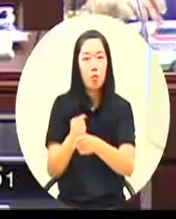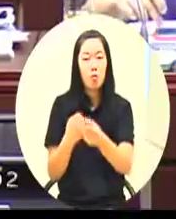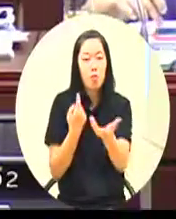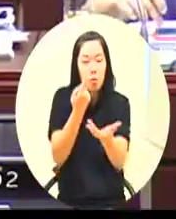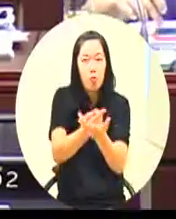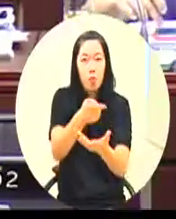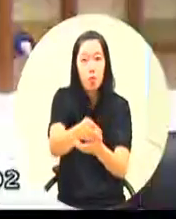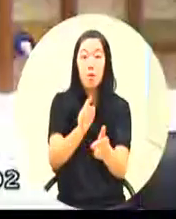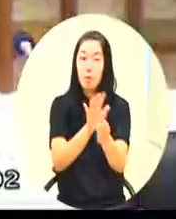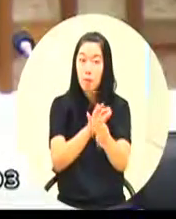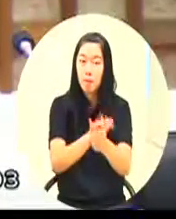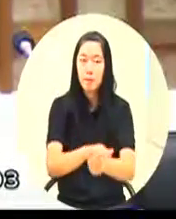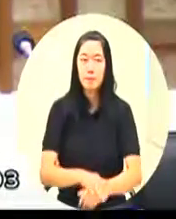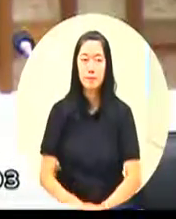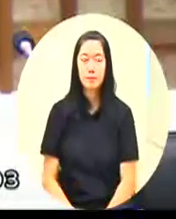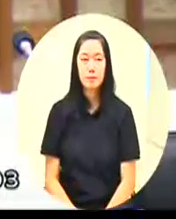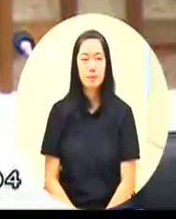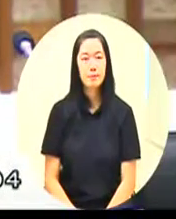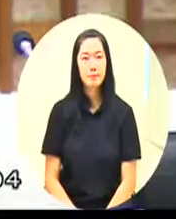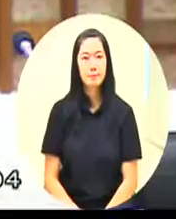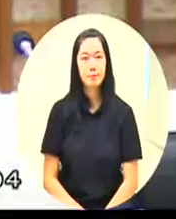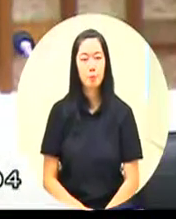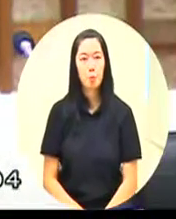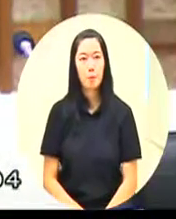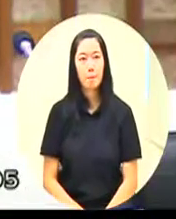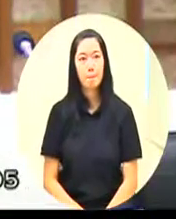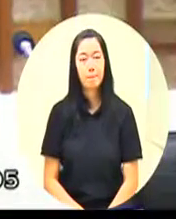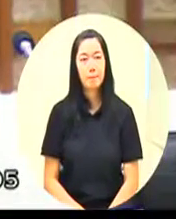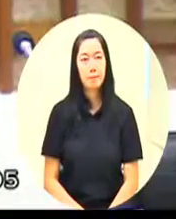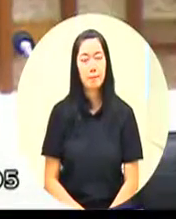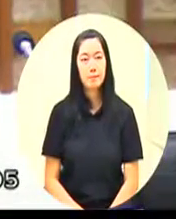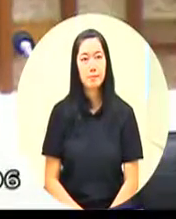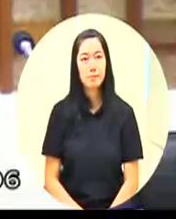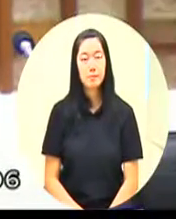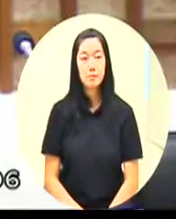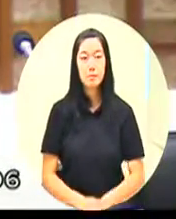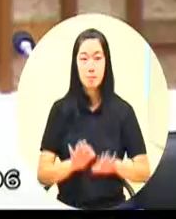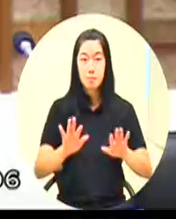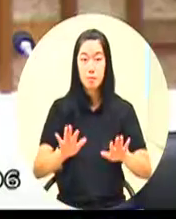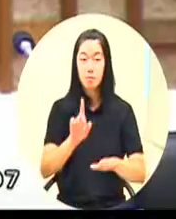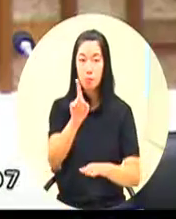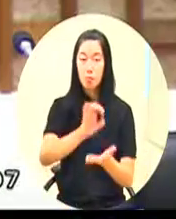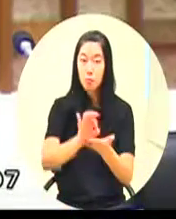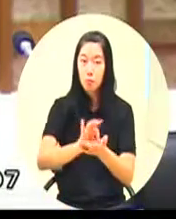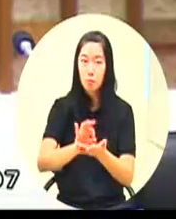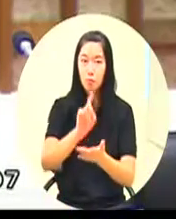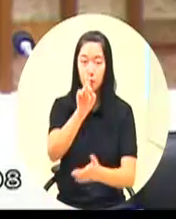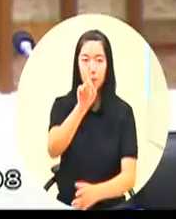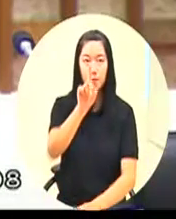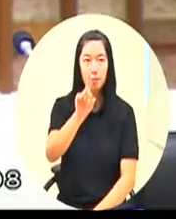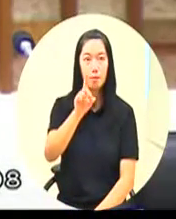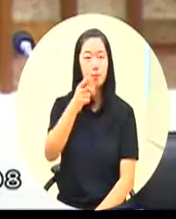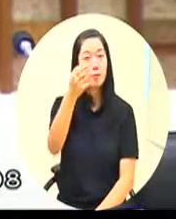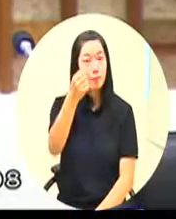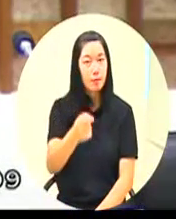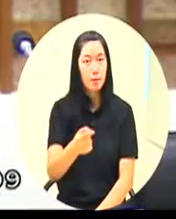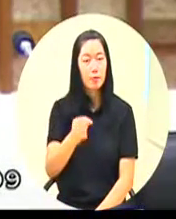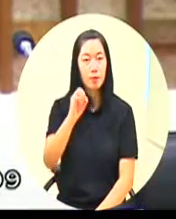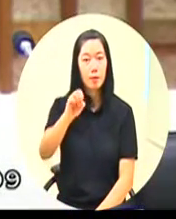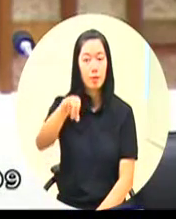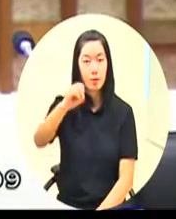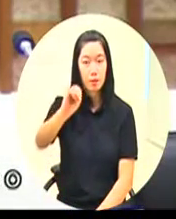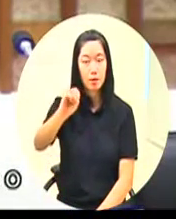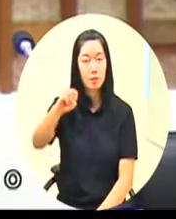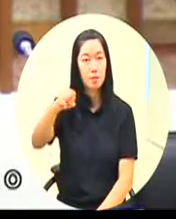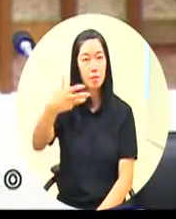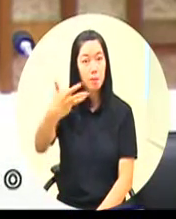就是我们来讲的话，我们这个现在哦，有一个一亿七，然后一个已经执行了1.08亿。